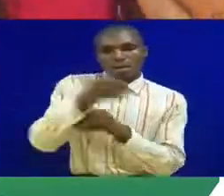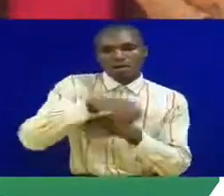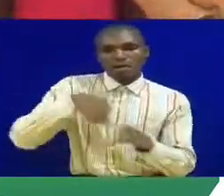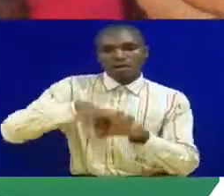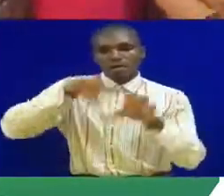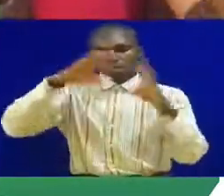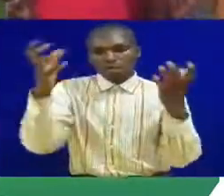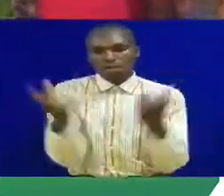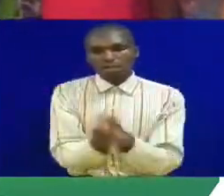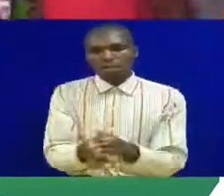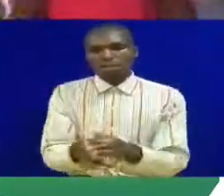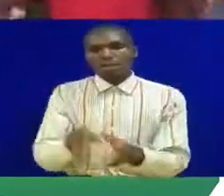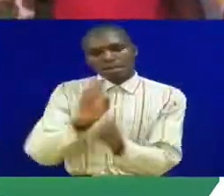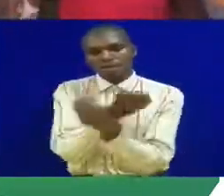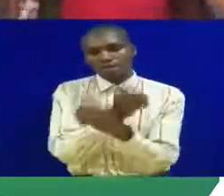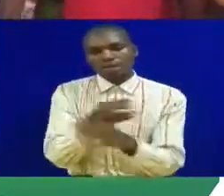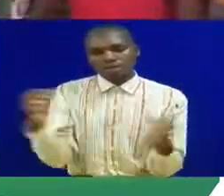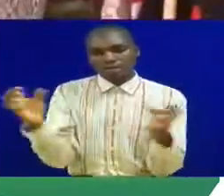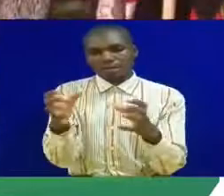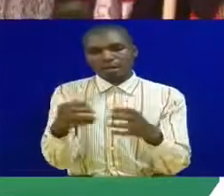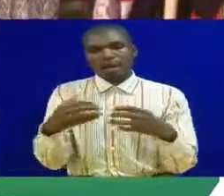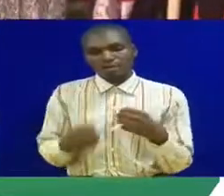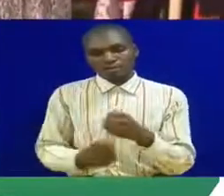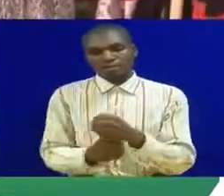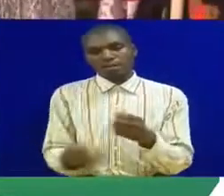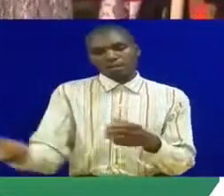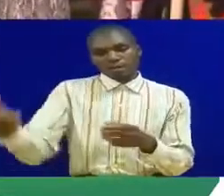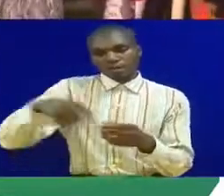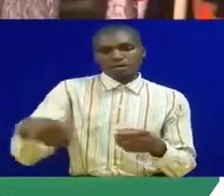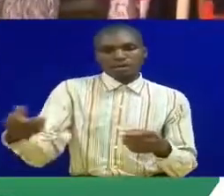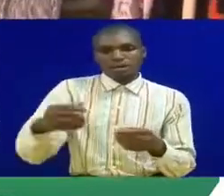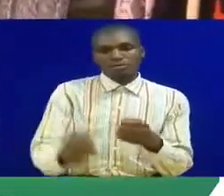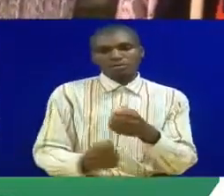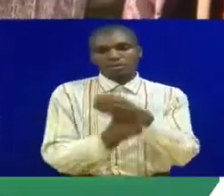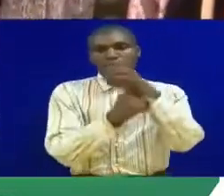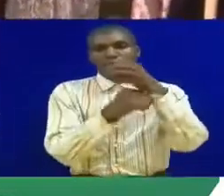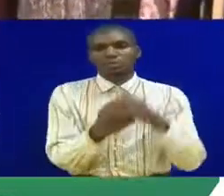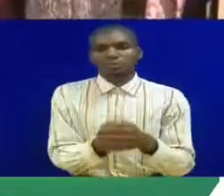Nigabionbe out of Gandreta Westoki Kovasira.